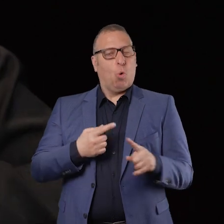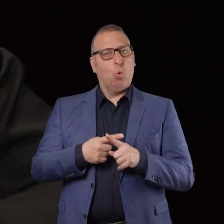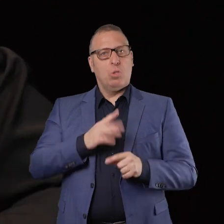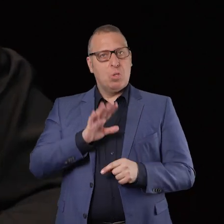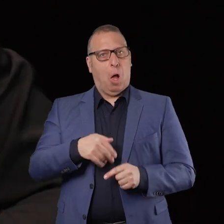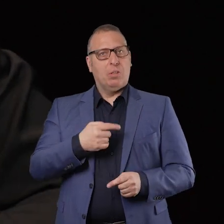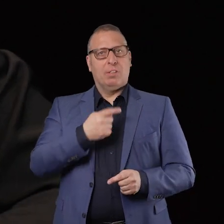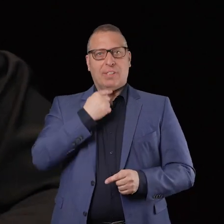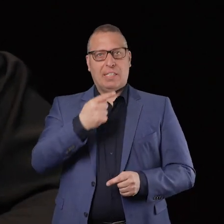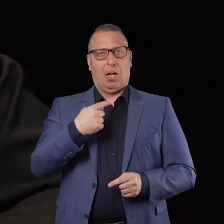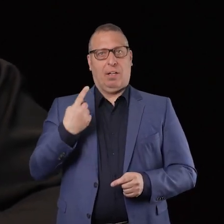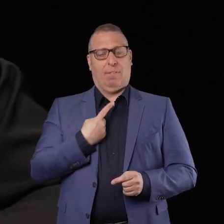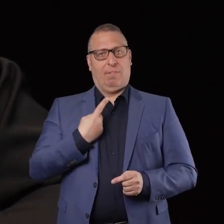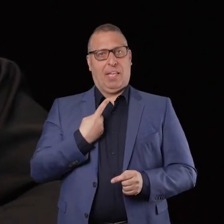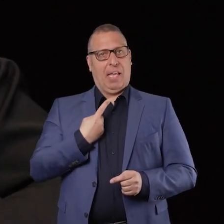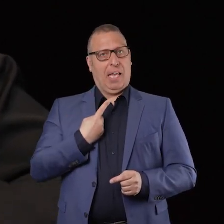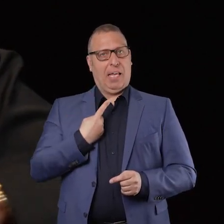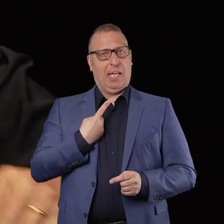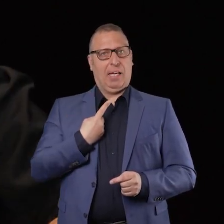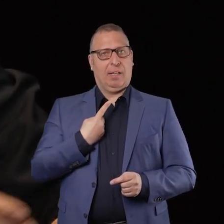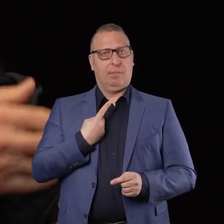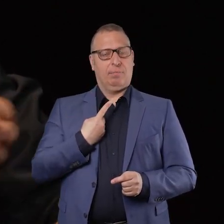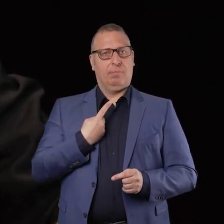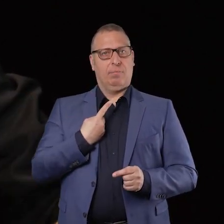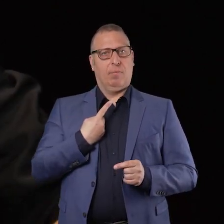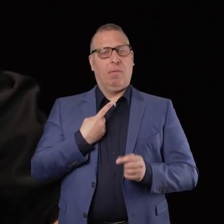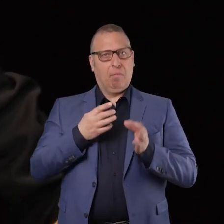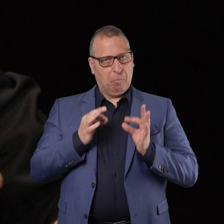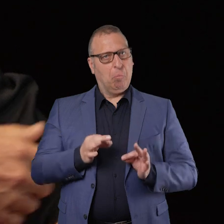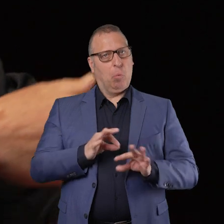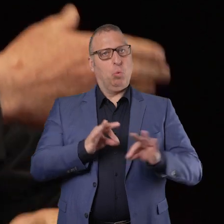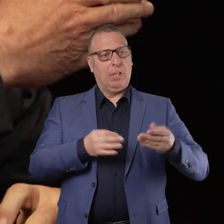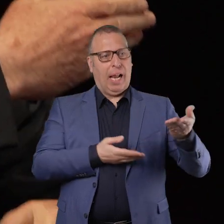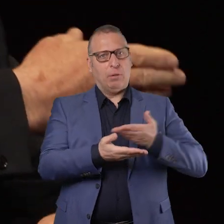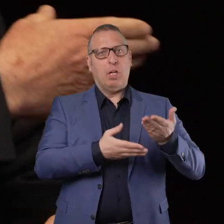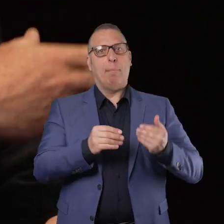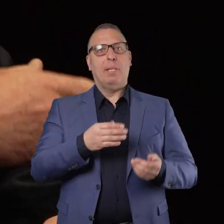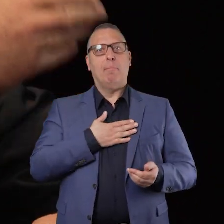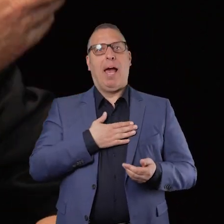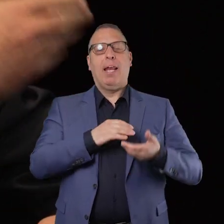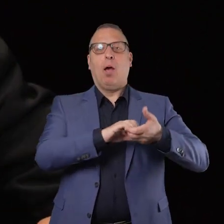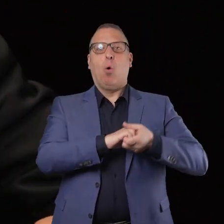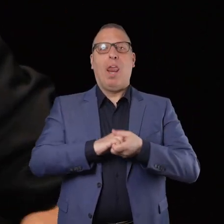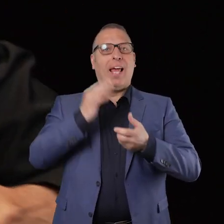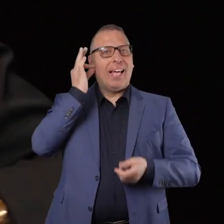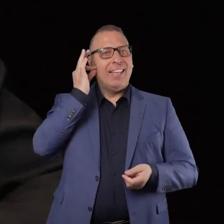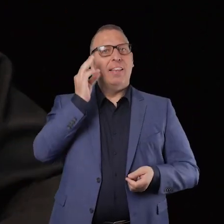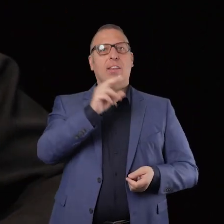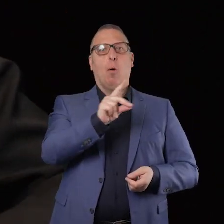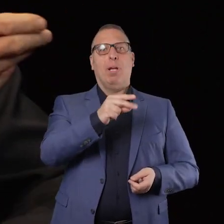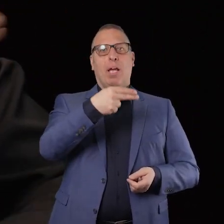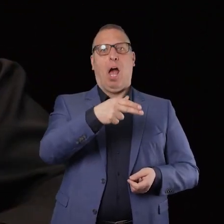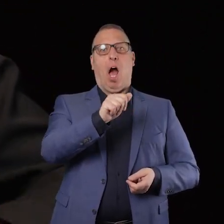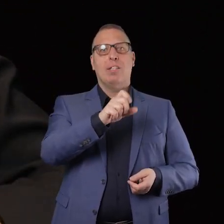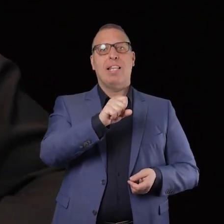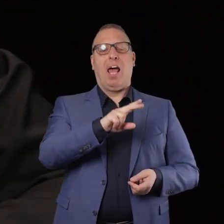Und sonst, also ich würde sagen, wir haben einen engen Austausch, auch mit meiner Kollegin Dominik Hassler.